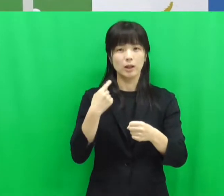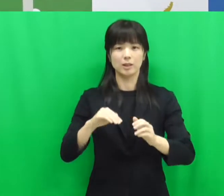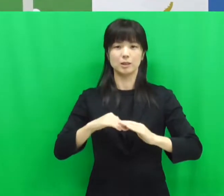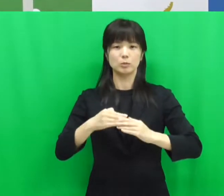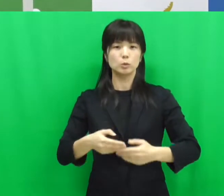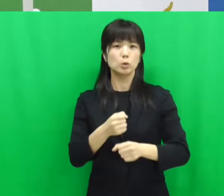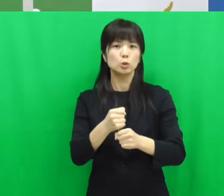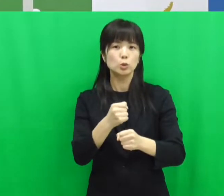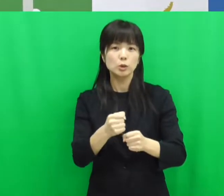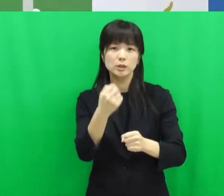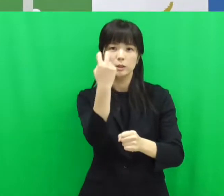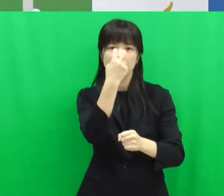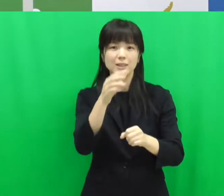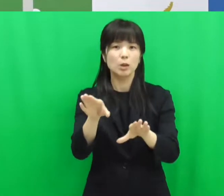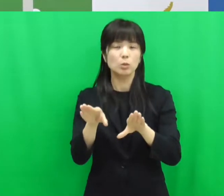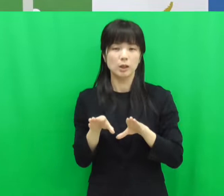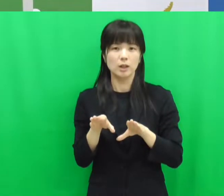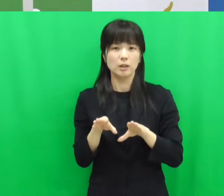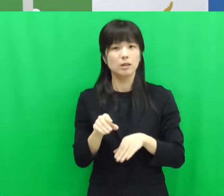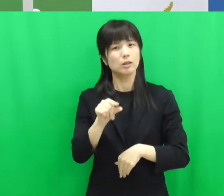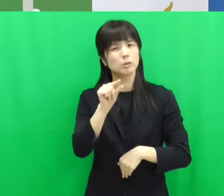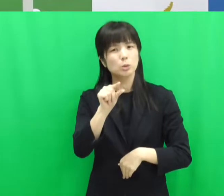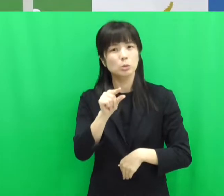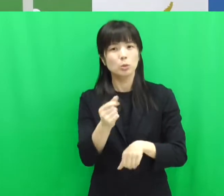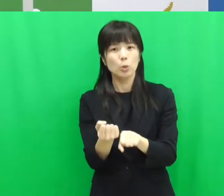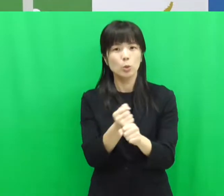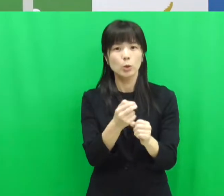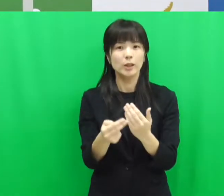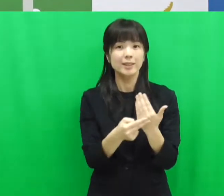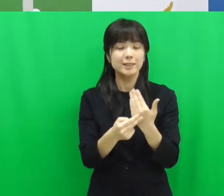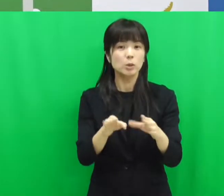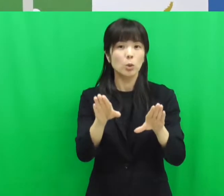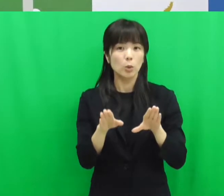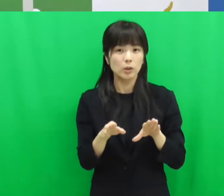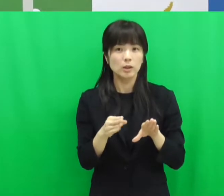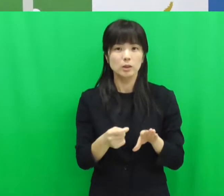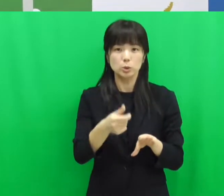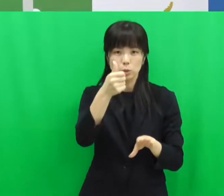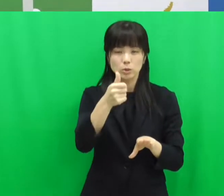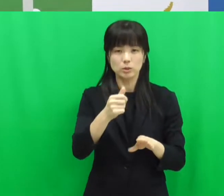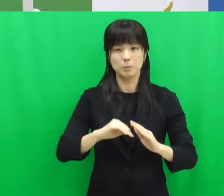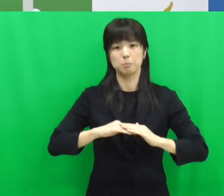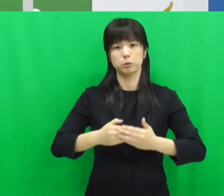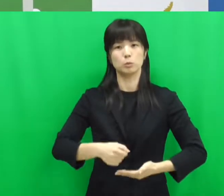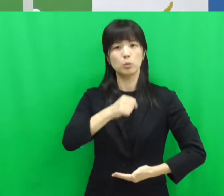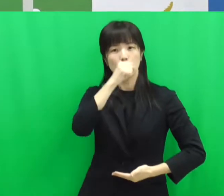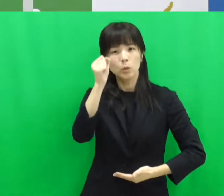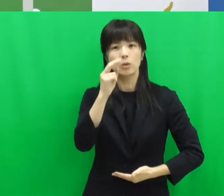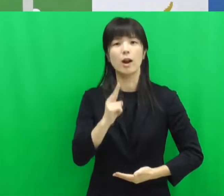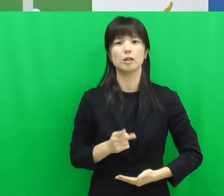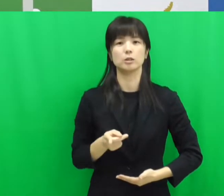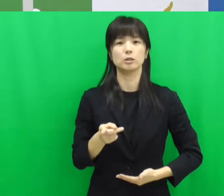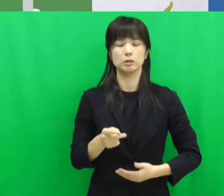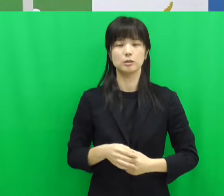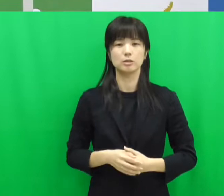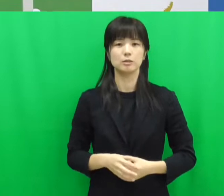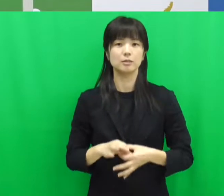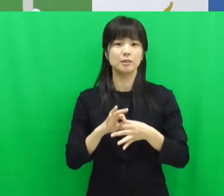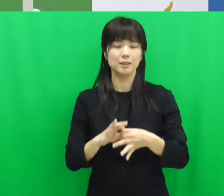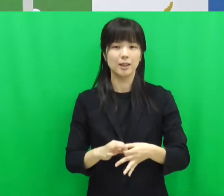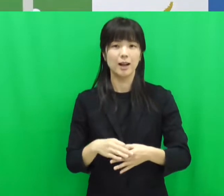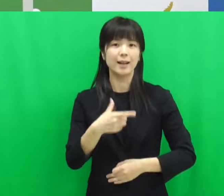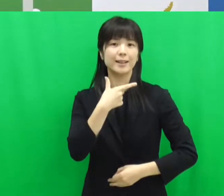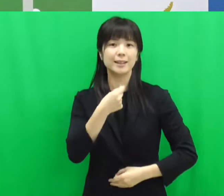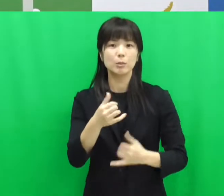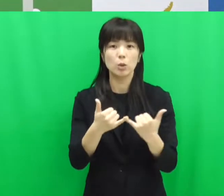受けてちょっと治療したら、それでなんか妊娠したみたいなこと言ってましたですね。ですから、なるべく早めに希望される方